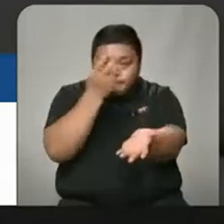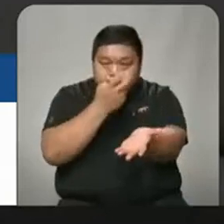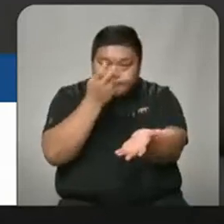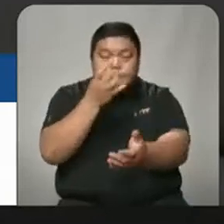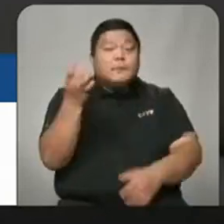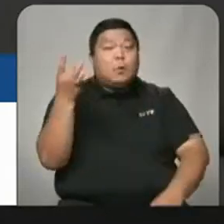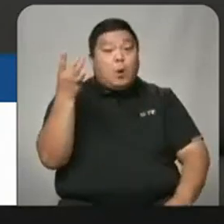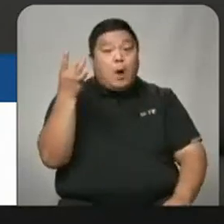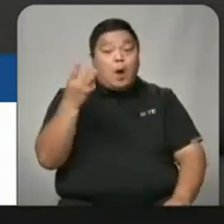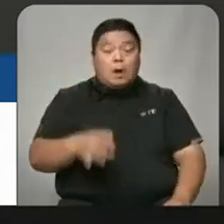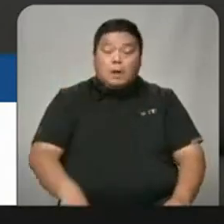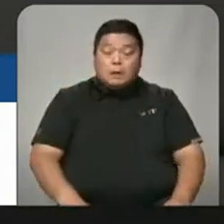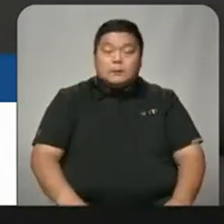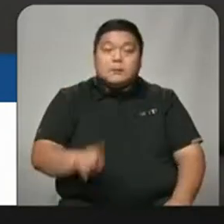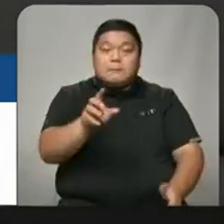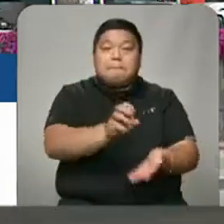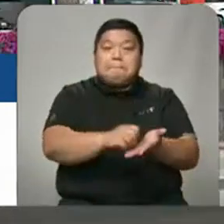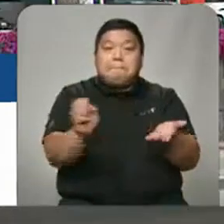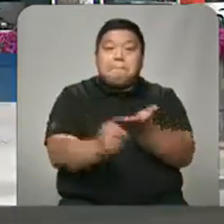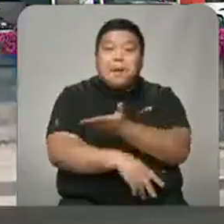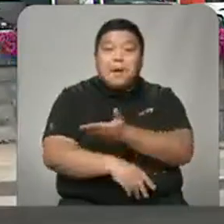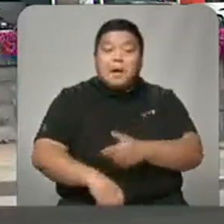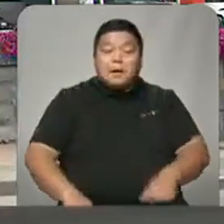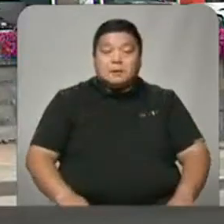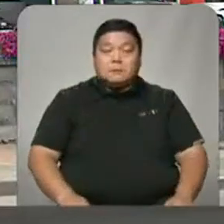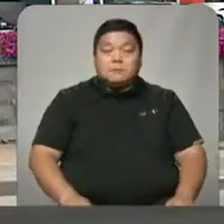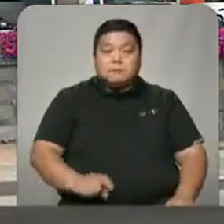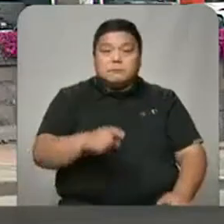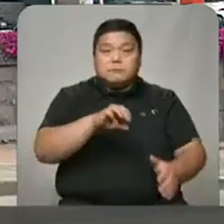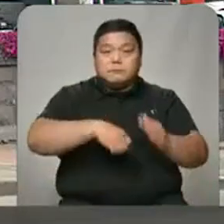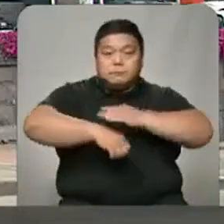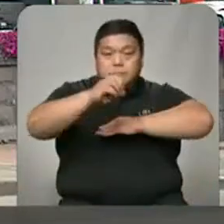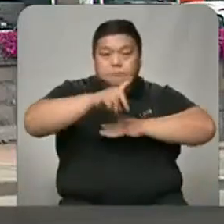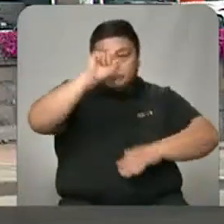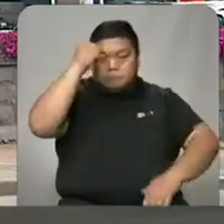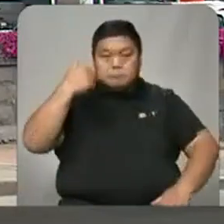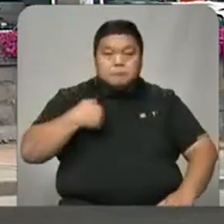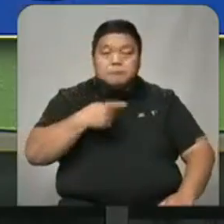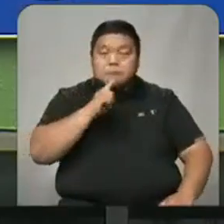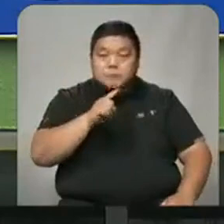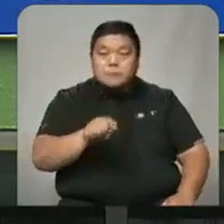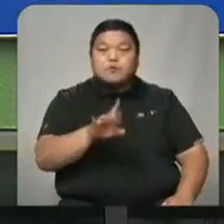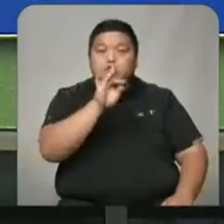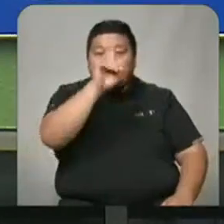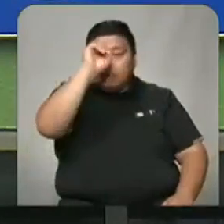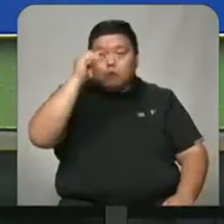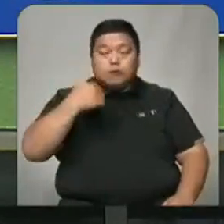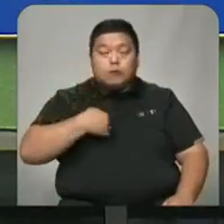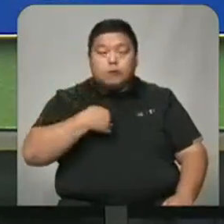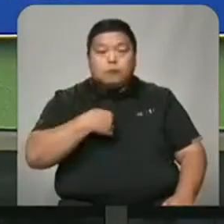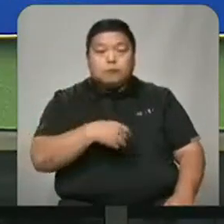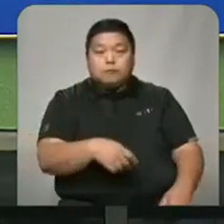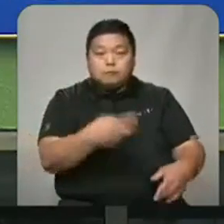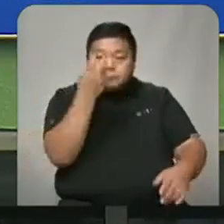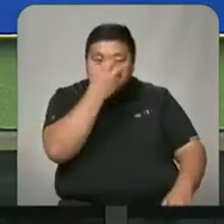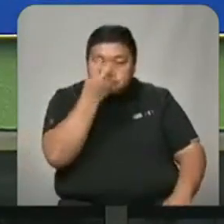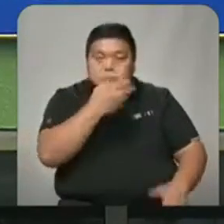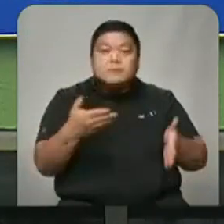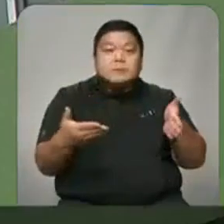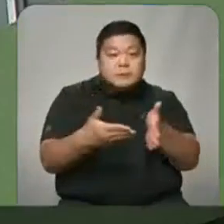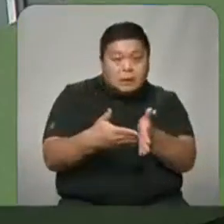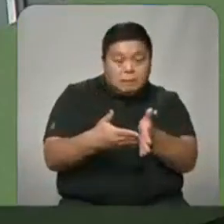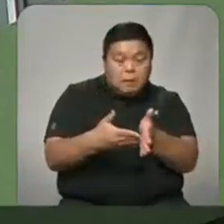이제 심의 일을 하는데 다 생략이 됐습니다 영양군은 오색 케이블카 사업에 대한 중앙투자심사가 이미 진 행